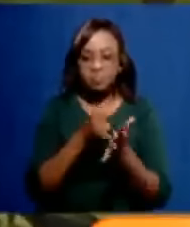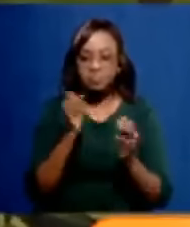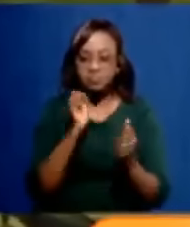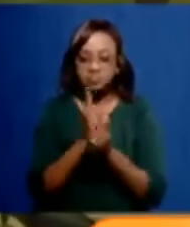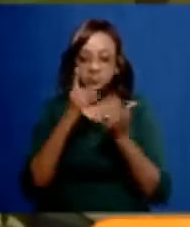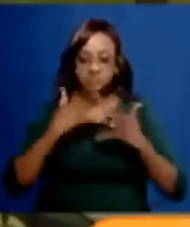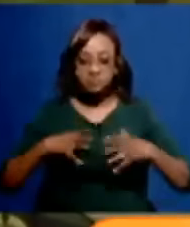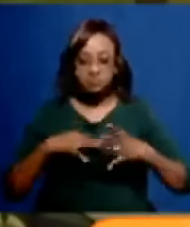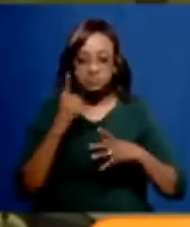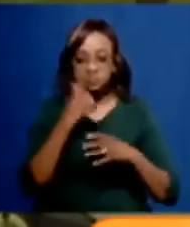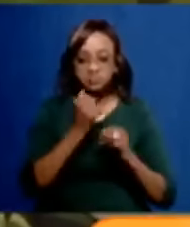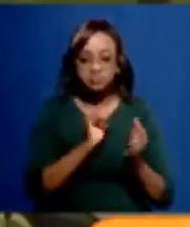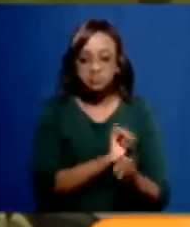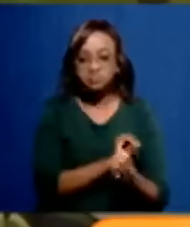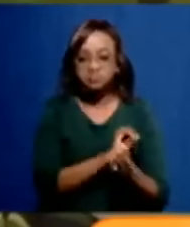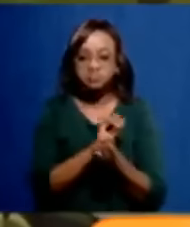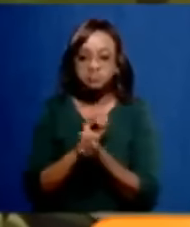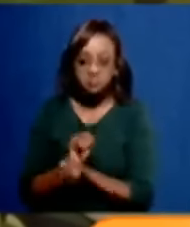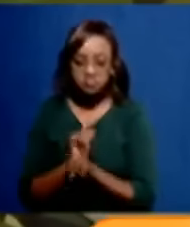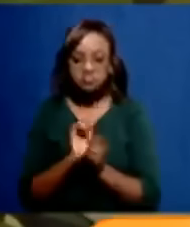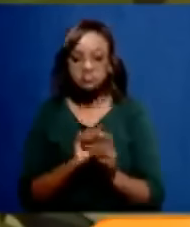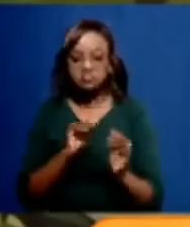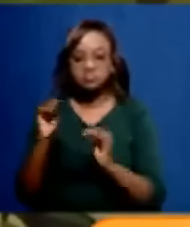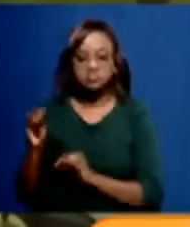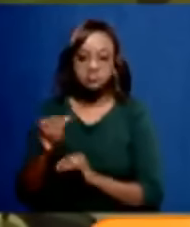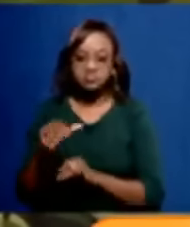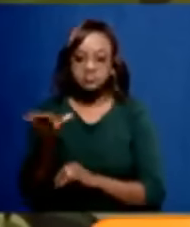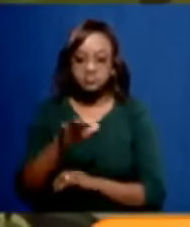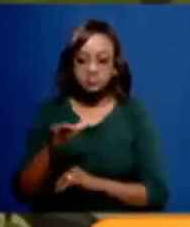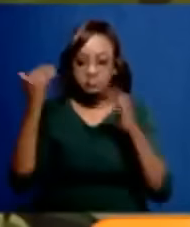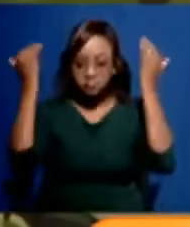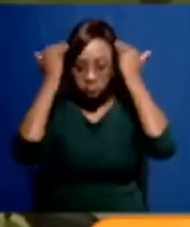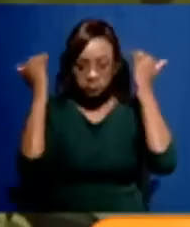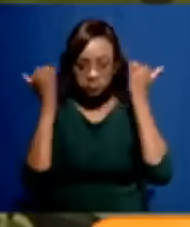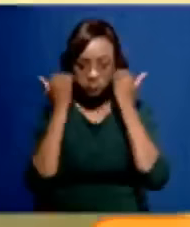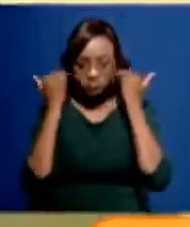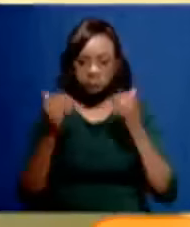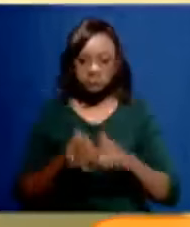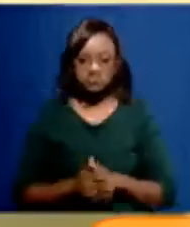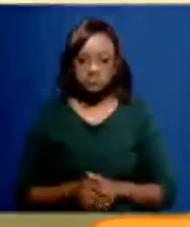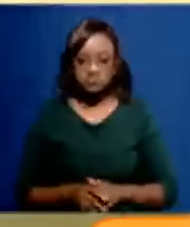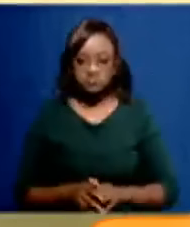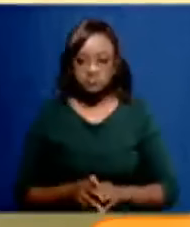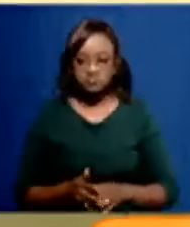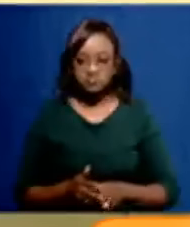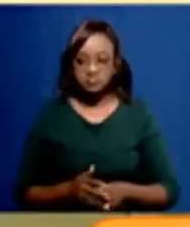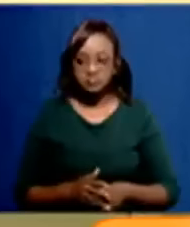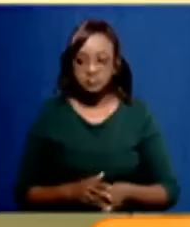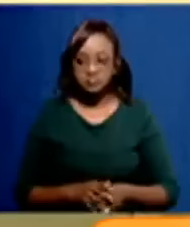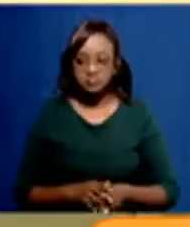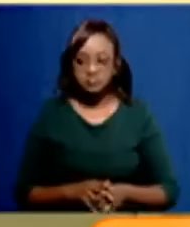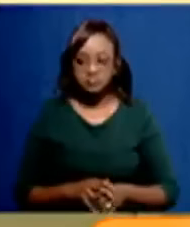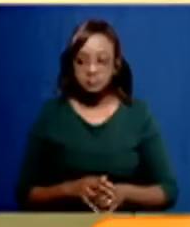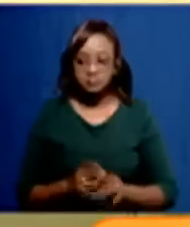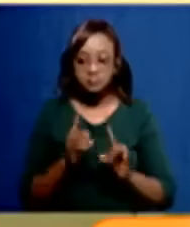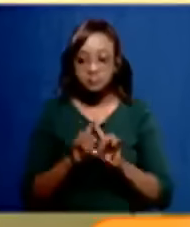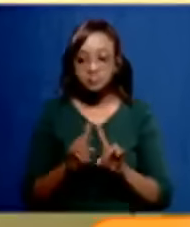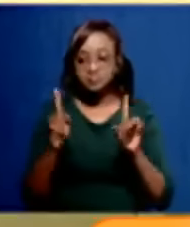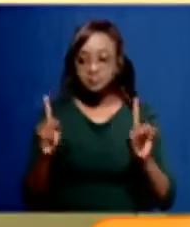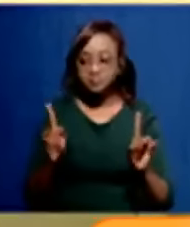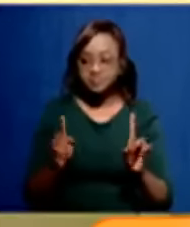waliosafirishwa kutoka rumande ya gereza la Kodiaga na kupelekwa katika mahakama ya Tamu iliyoko eneo la Koru. Hata